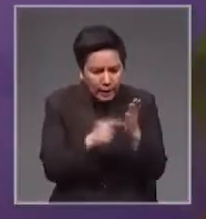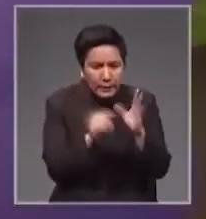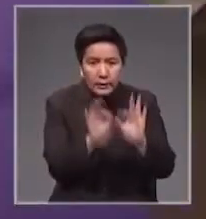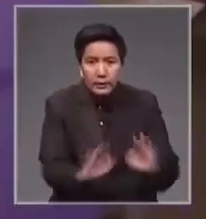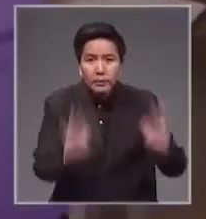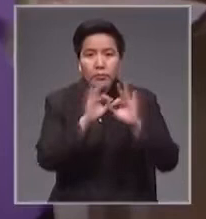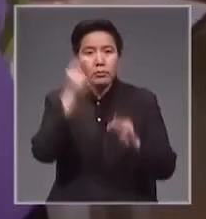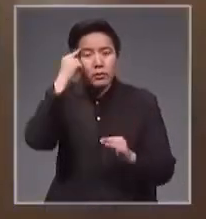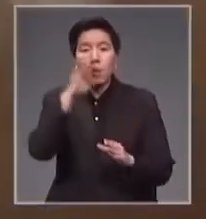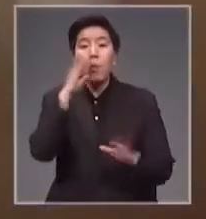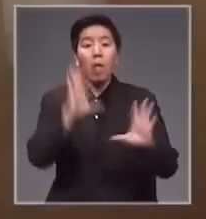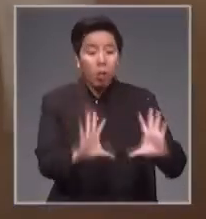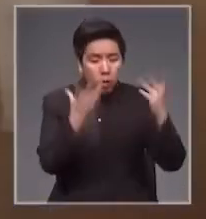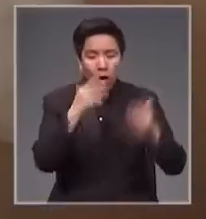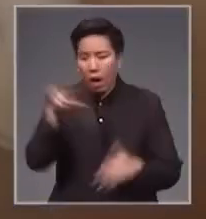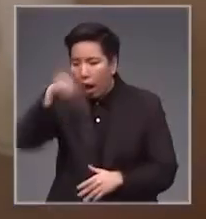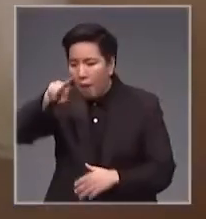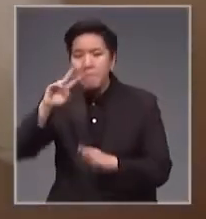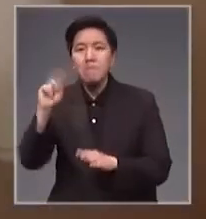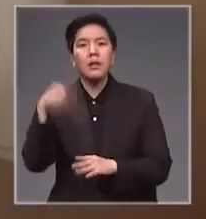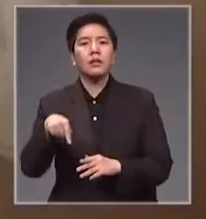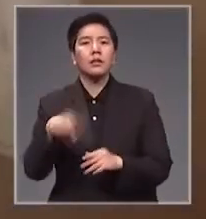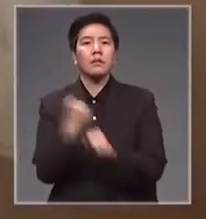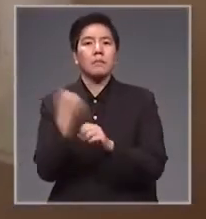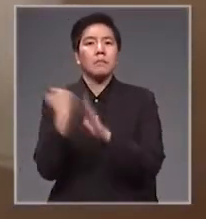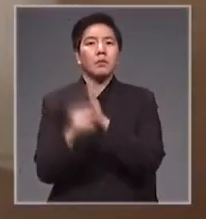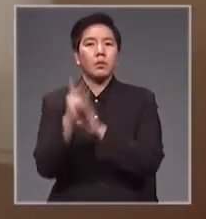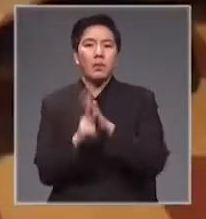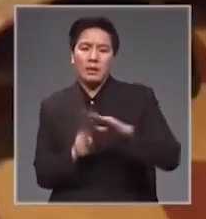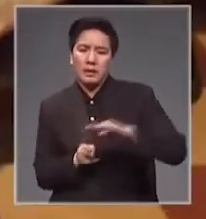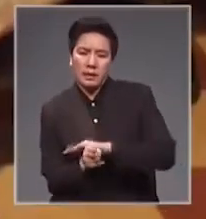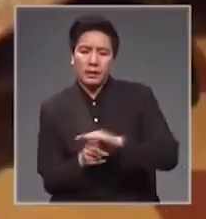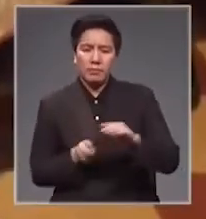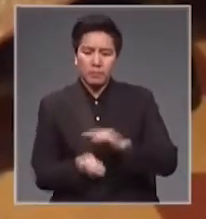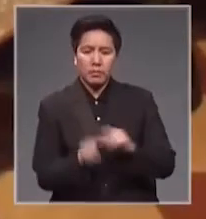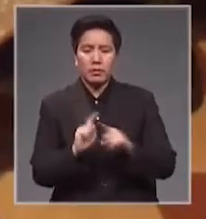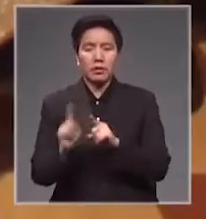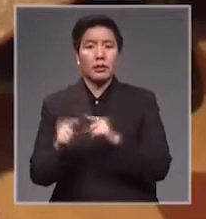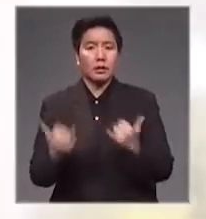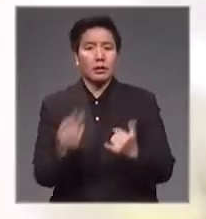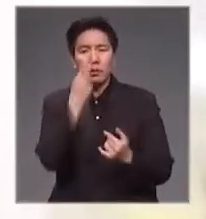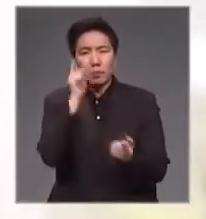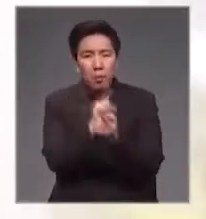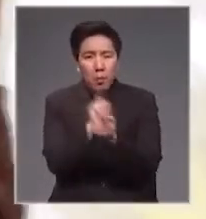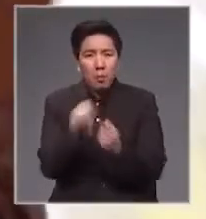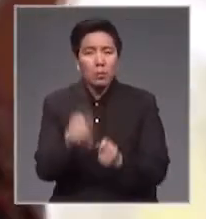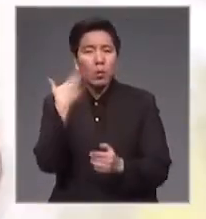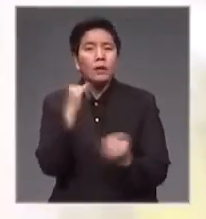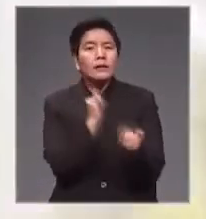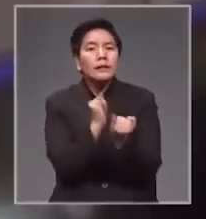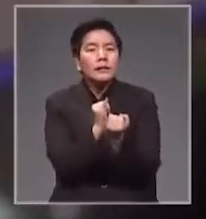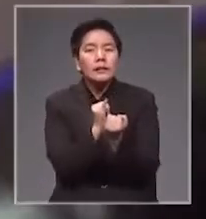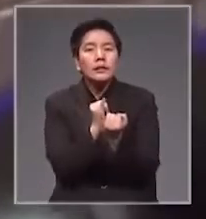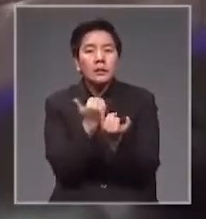ครับเกิดการที่ปล้นทำอาชญากรรมอีกต่างอีกมากมายพอมาวันนี้สิ่งที่เคยชินแต่มันผิดก็ถูกห้